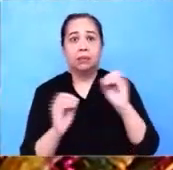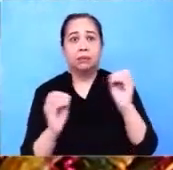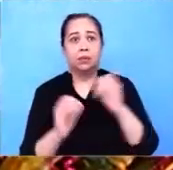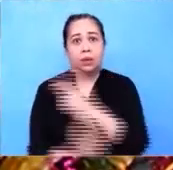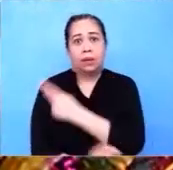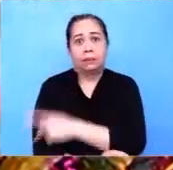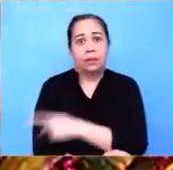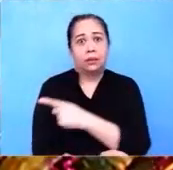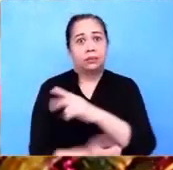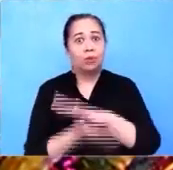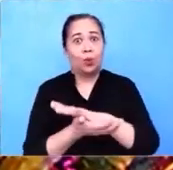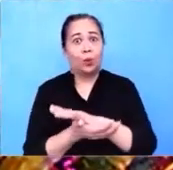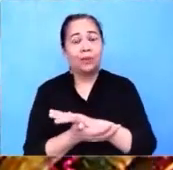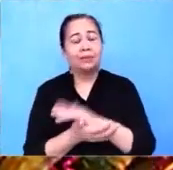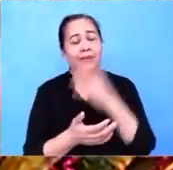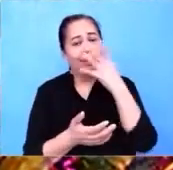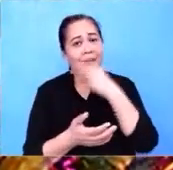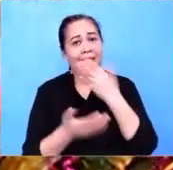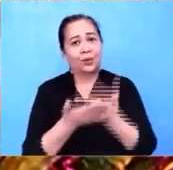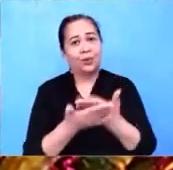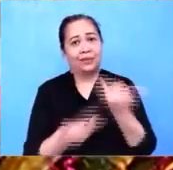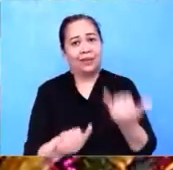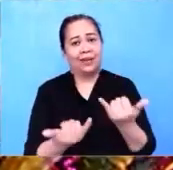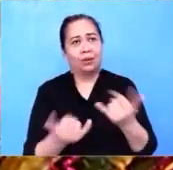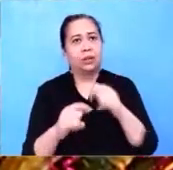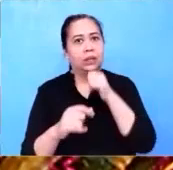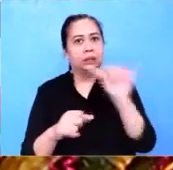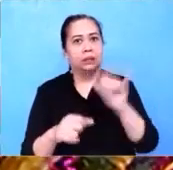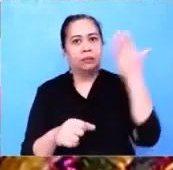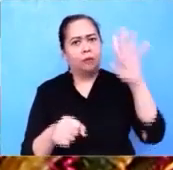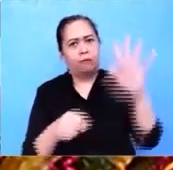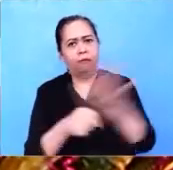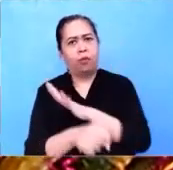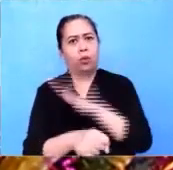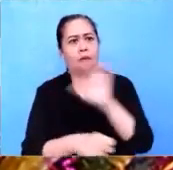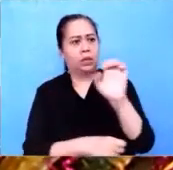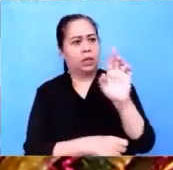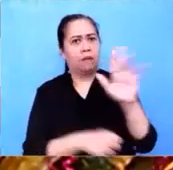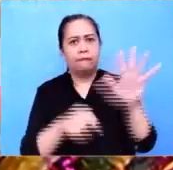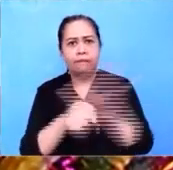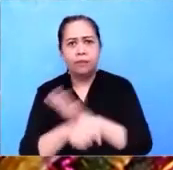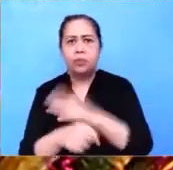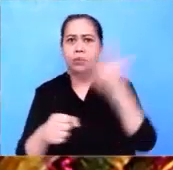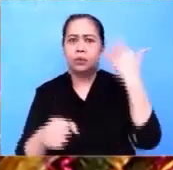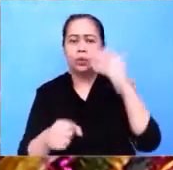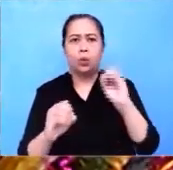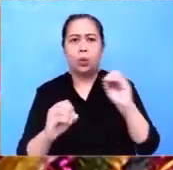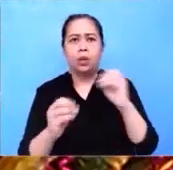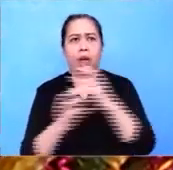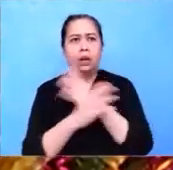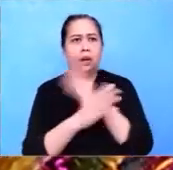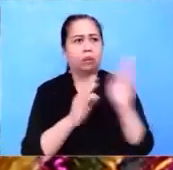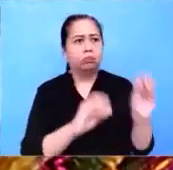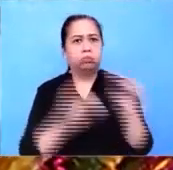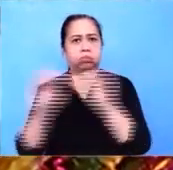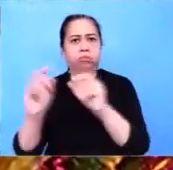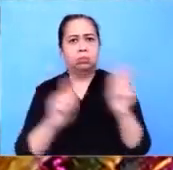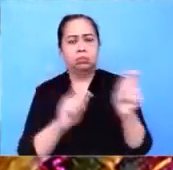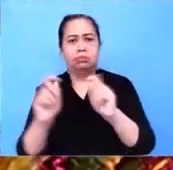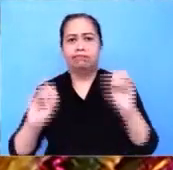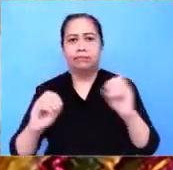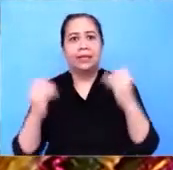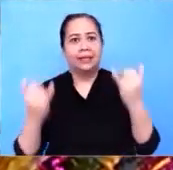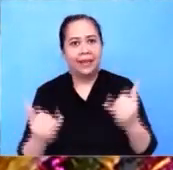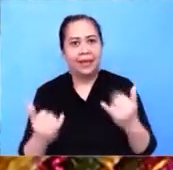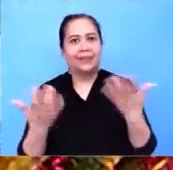Ganun kaganda na. Hindi katulad dati, full. Minsan sa ER, pati puno, wala kaming paglipatan ng ibang pasyente. Ngayon, may mga araw